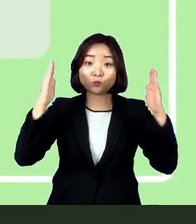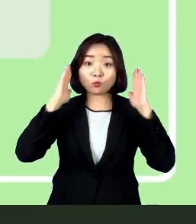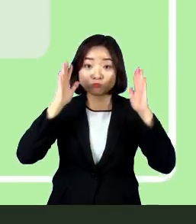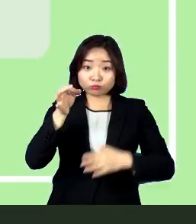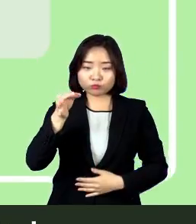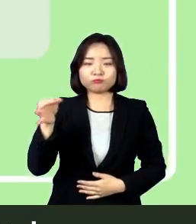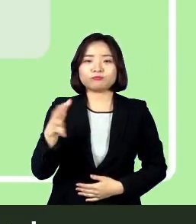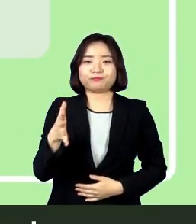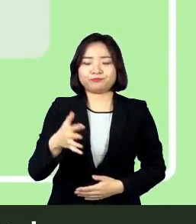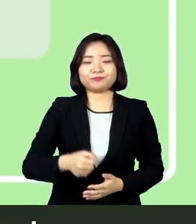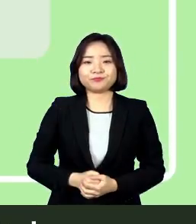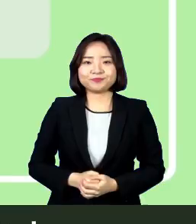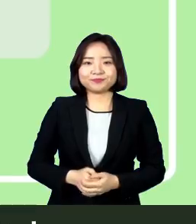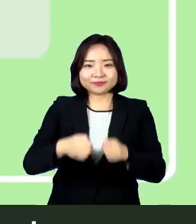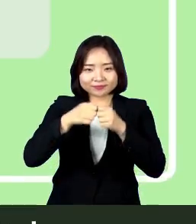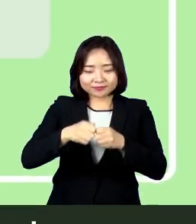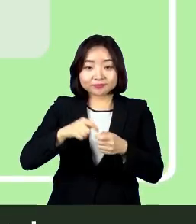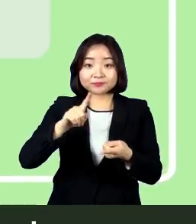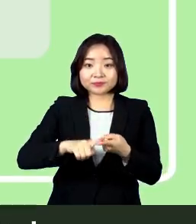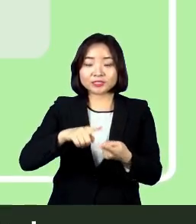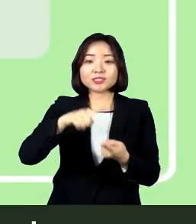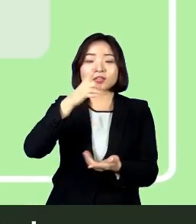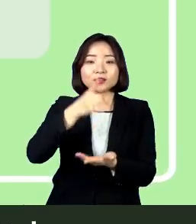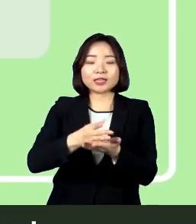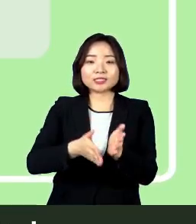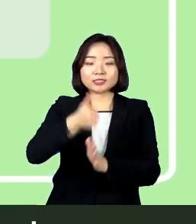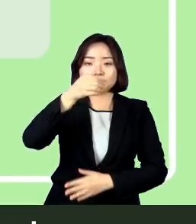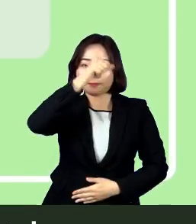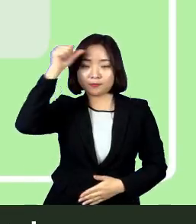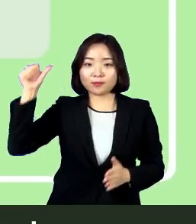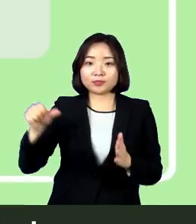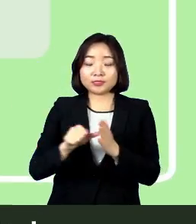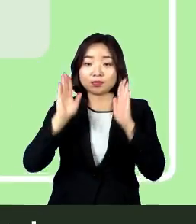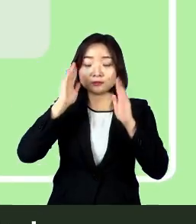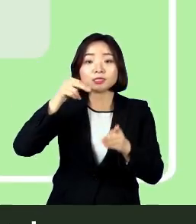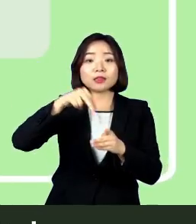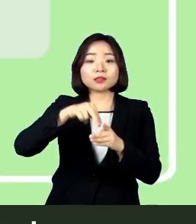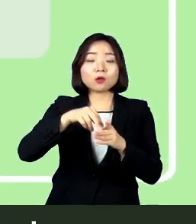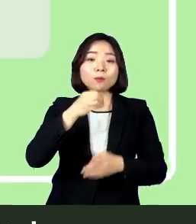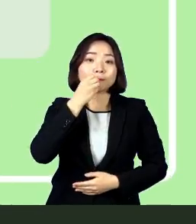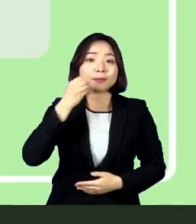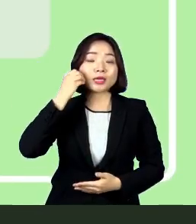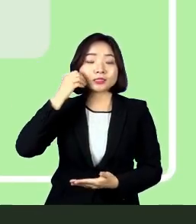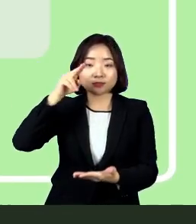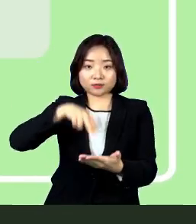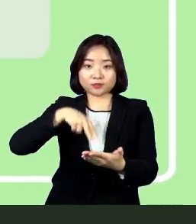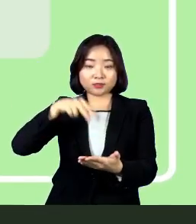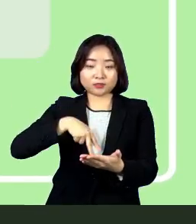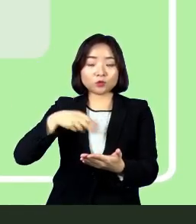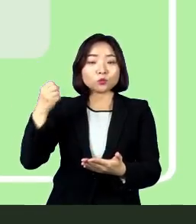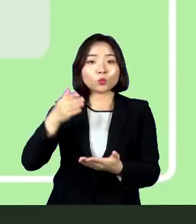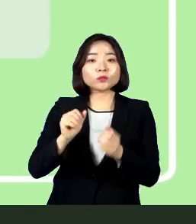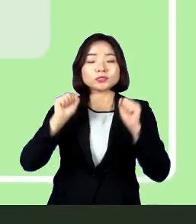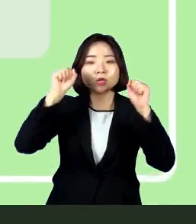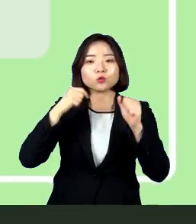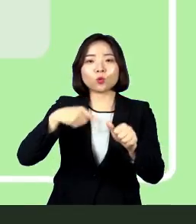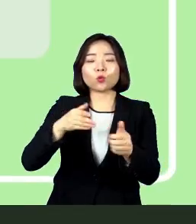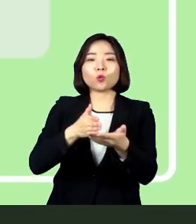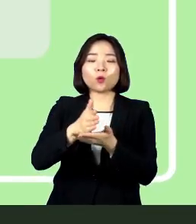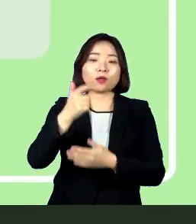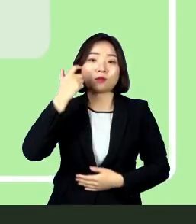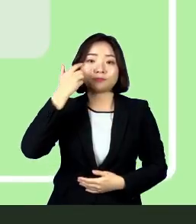무료입니다. 보다 자세한 사항은 천안시 평생학습센터 홈페이지 공지사항을 참고하거나 체육교육과로 문의하면